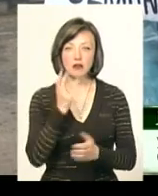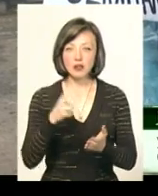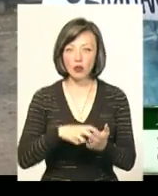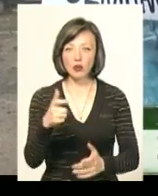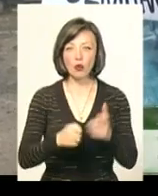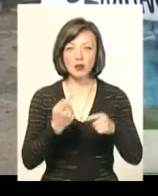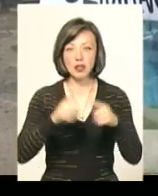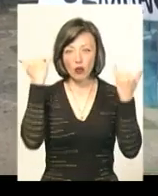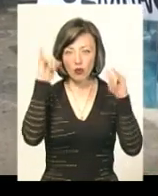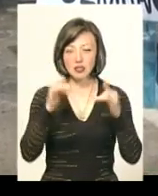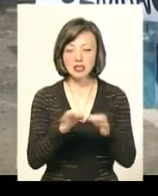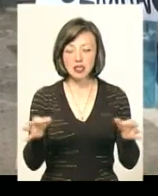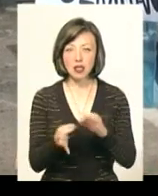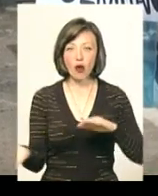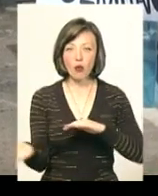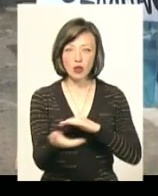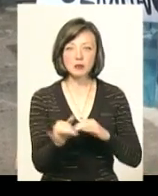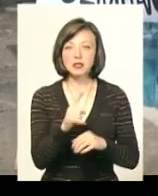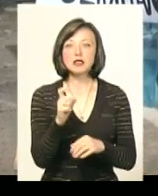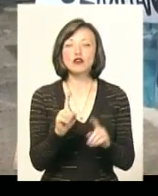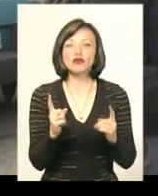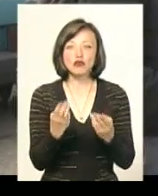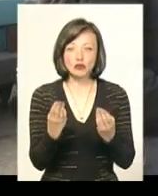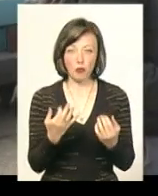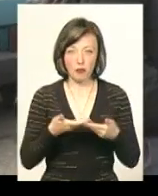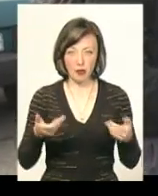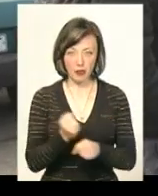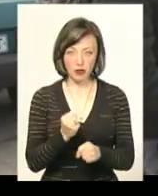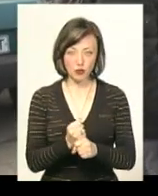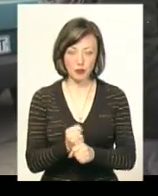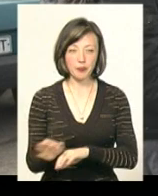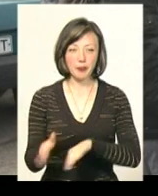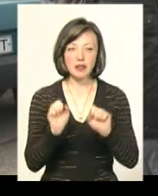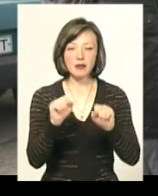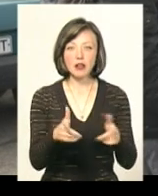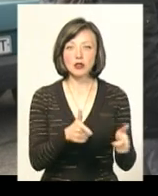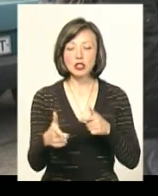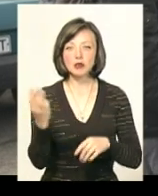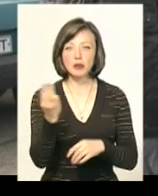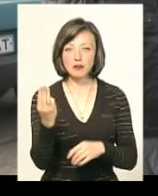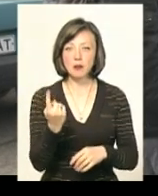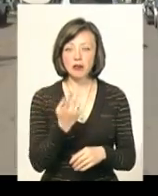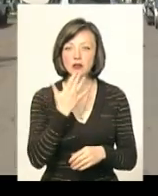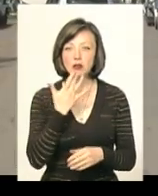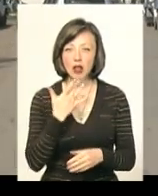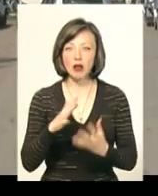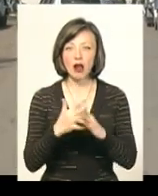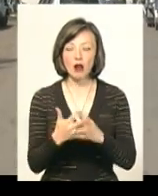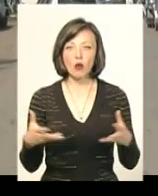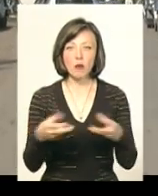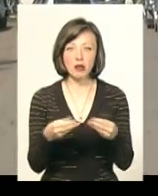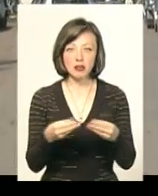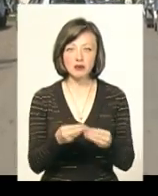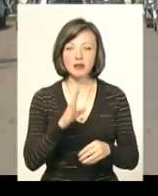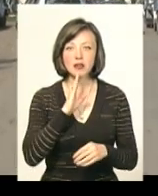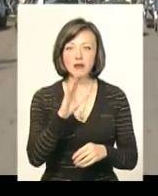доїм ці корови, ці сіна косимо. І за що ми працюємо? Молоко селяни здавали заготівельникам Шепетівського першого національного аграрного кооперативу.